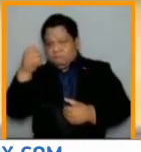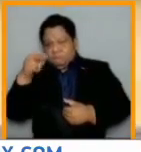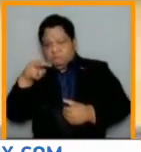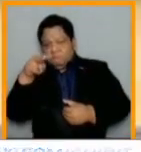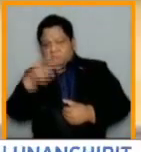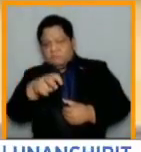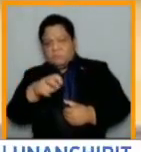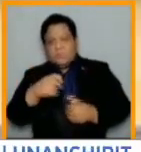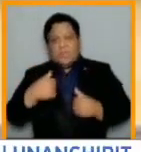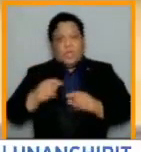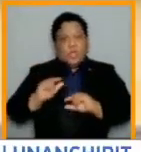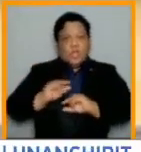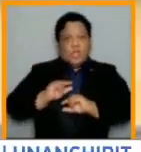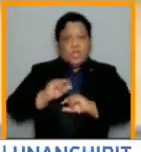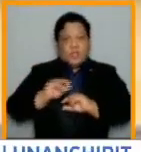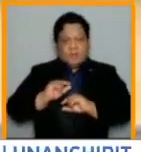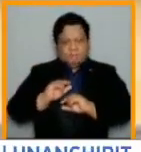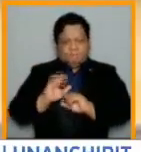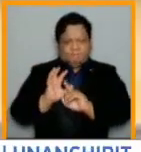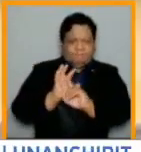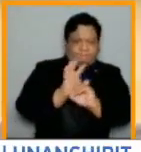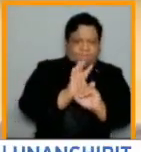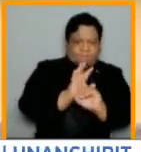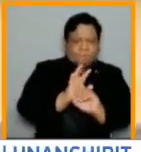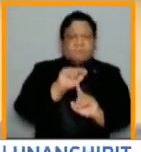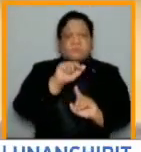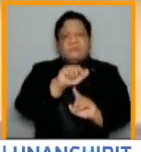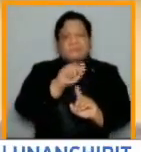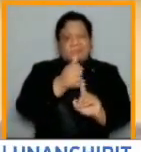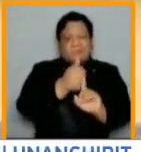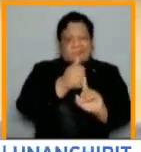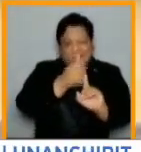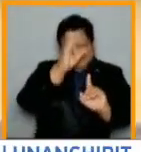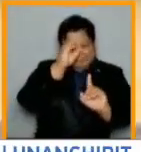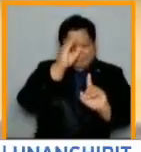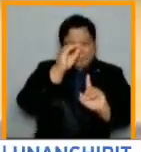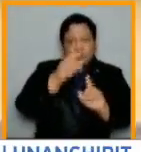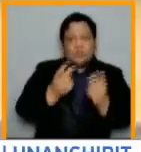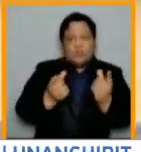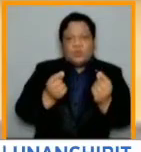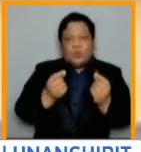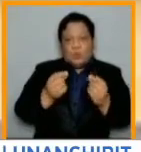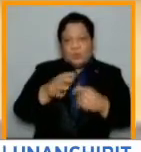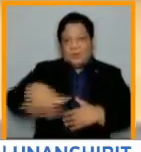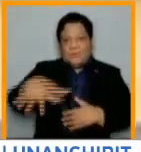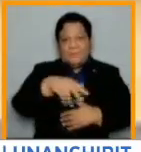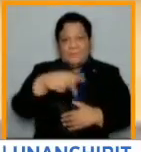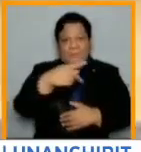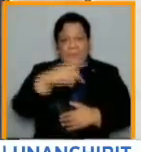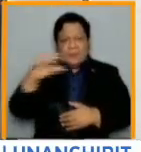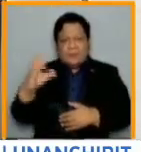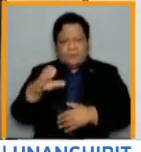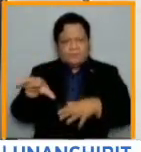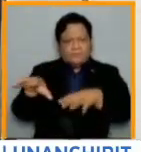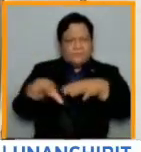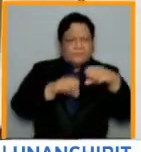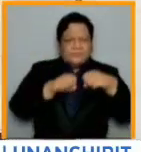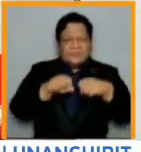umano sa makina ng isang cement mixer sa Pasay City. Yan ang unang balita ni Nico Wahe.